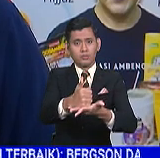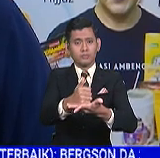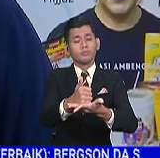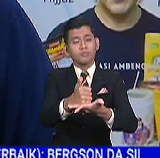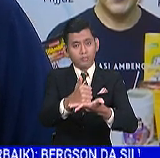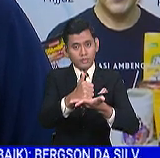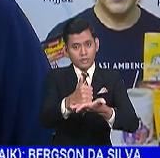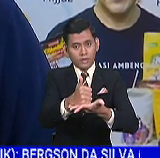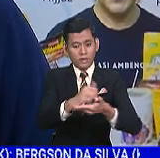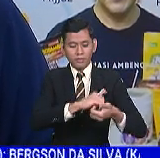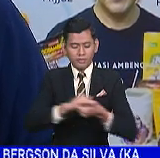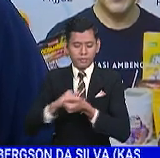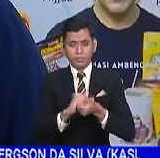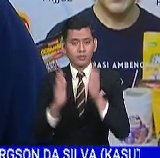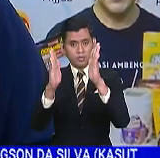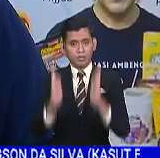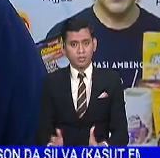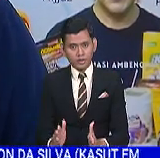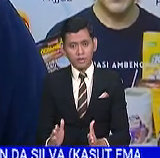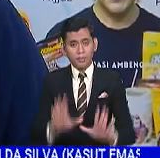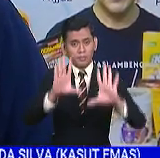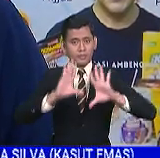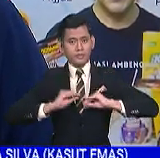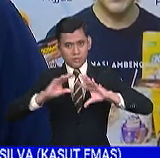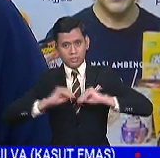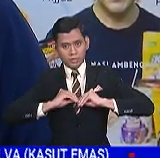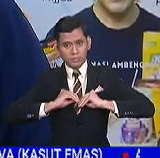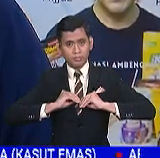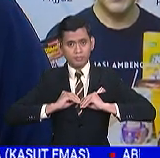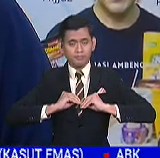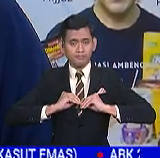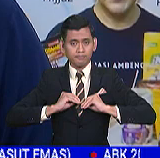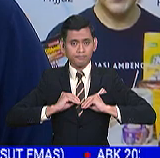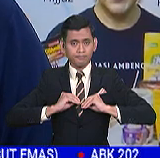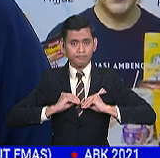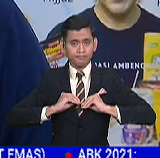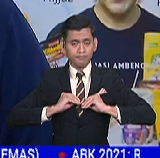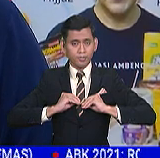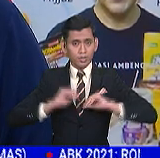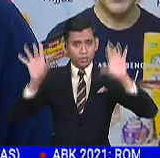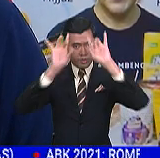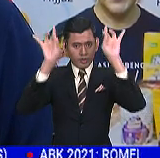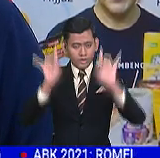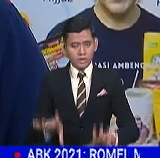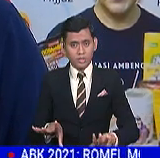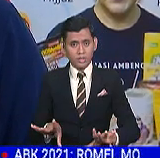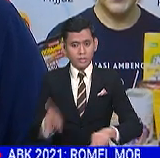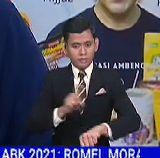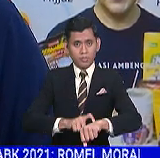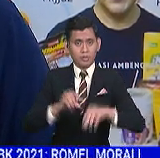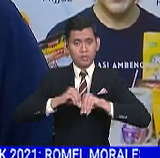nasib yang menerima orang kata ujian di